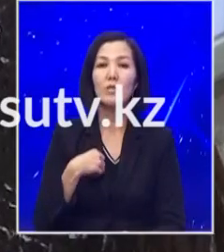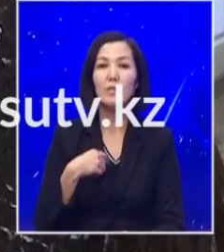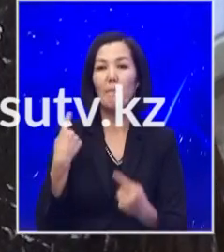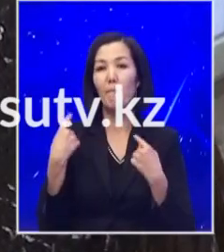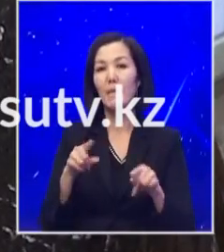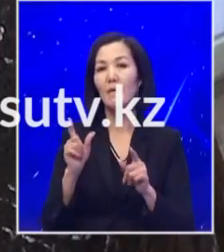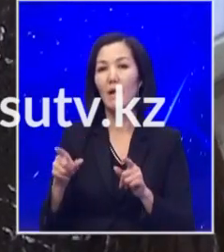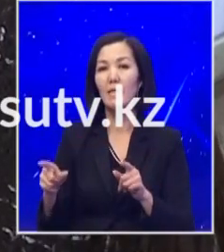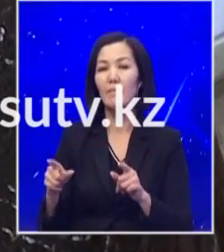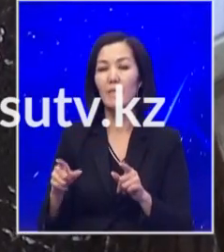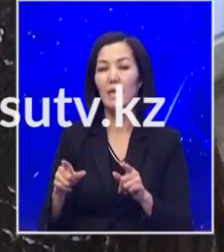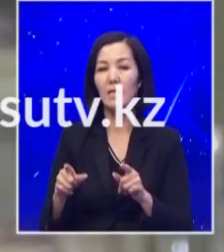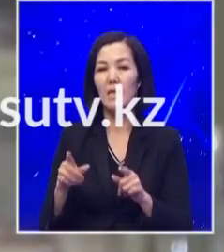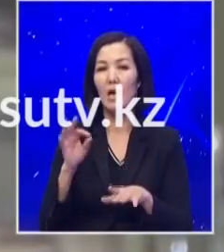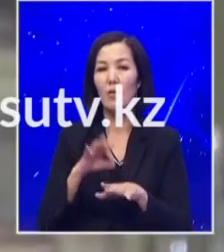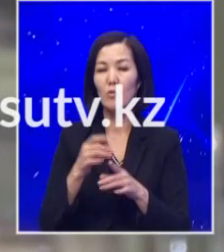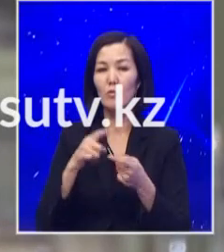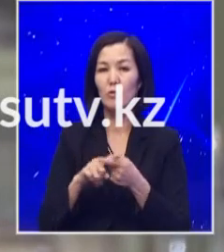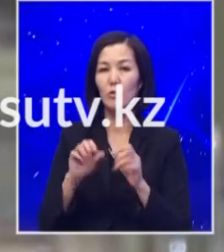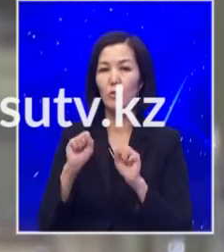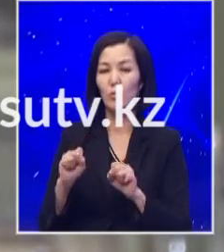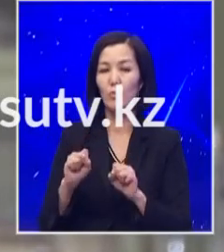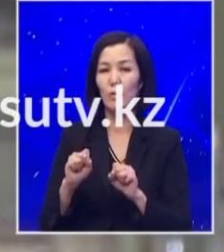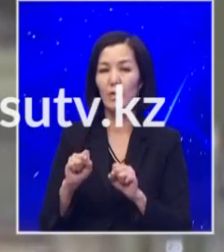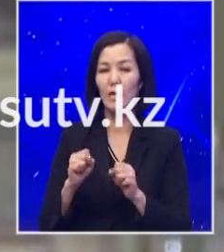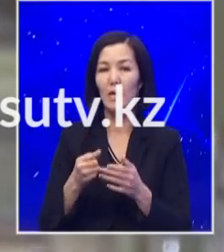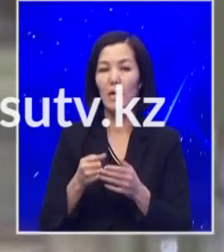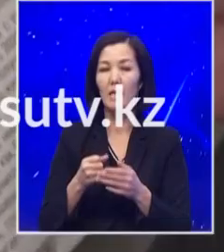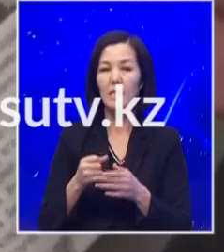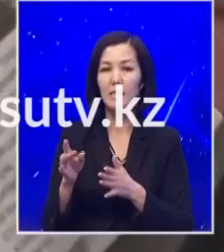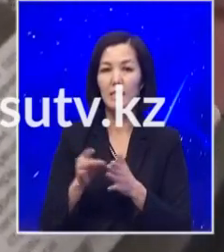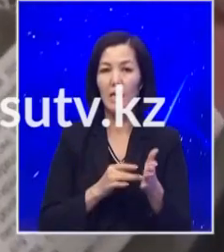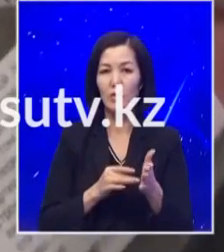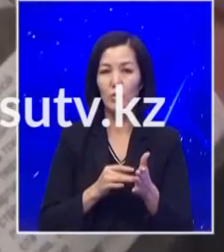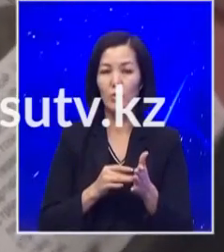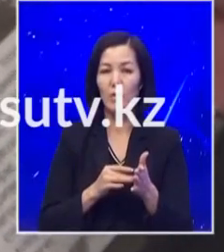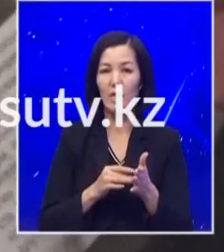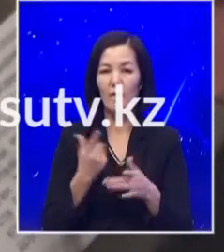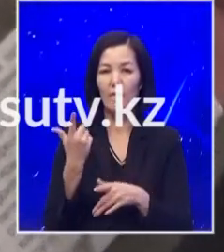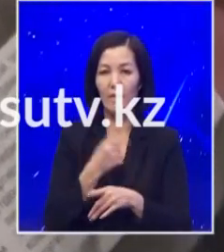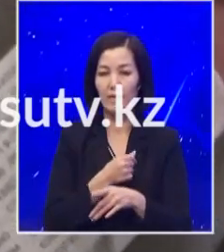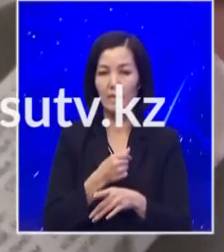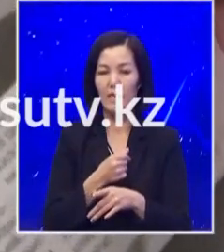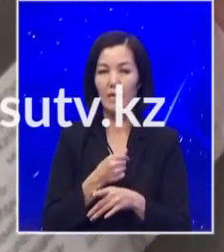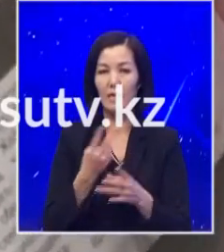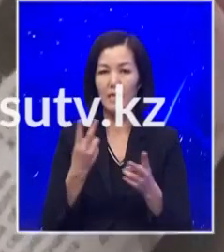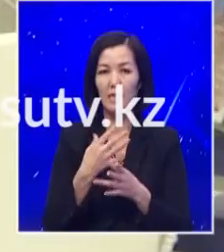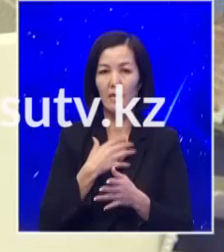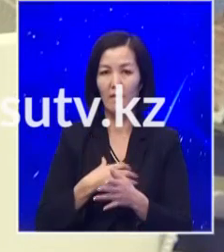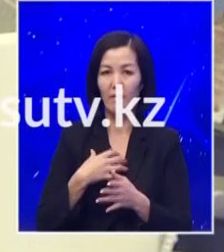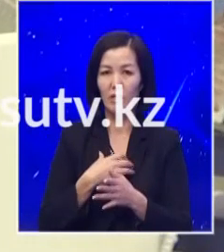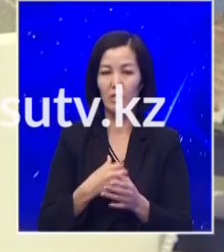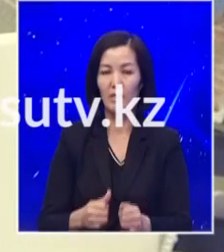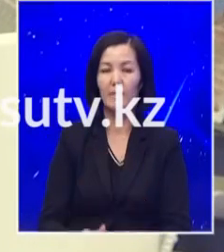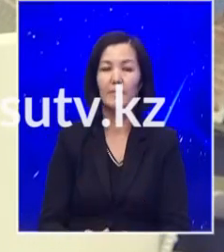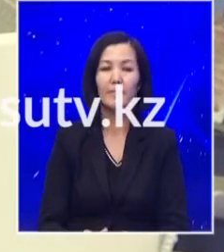өзгенің қауіпсіздігіне бола алдым дейді. Індетті жұқтырмаудың бірден бір кепілі де осы вакцина екенін айтады.